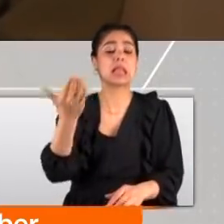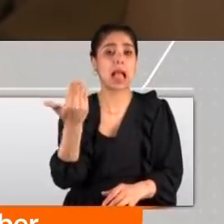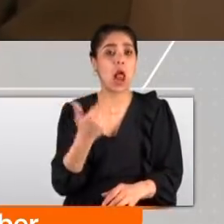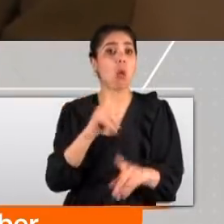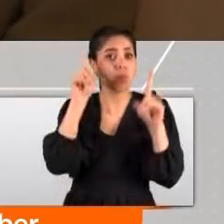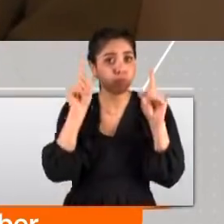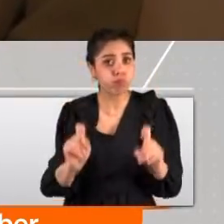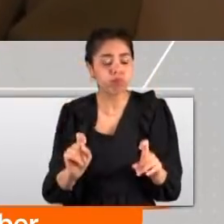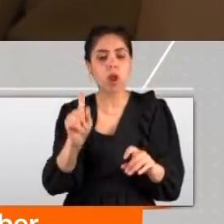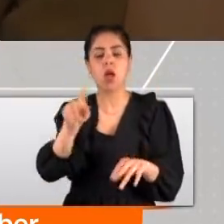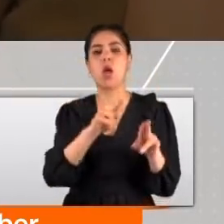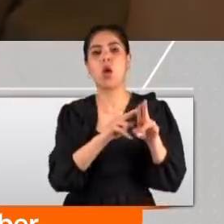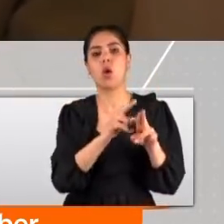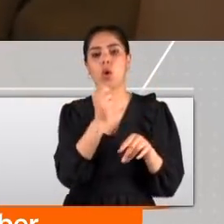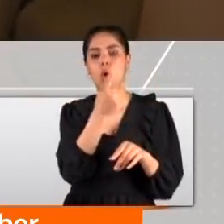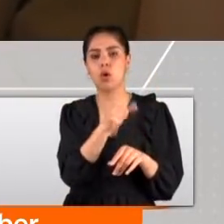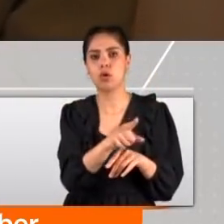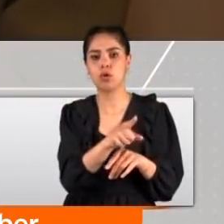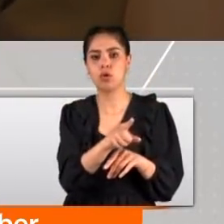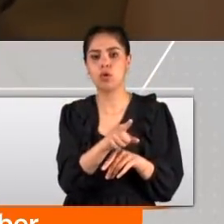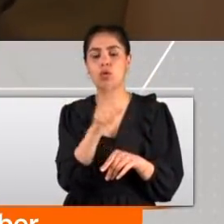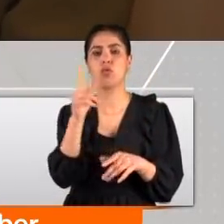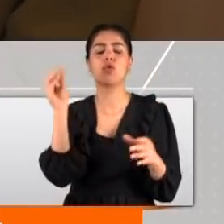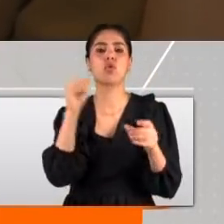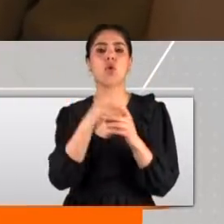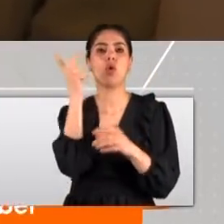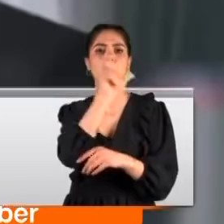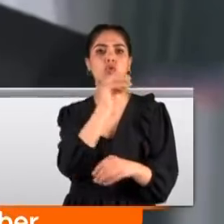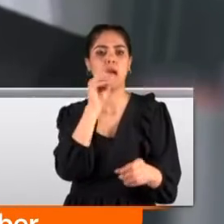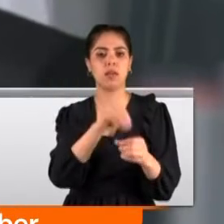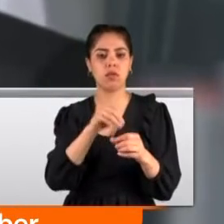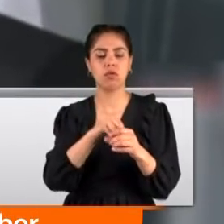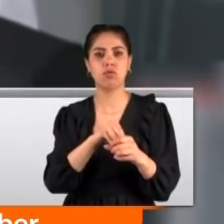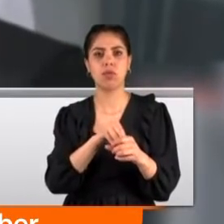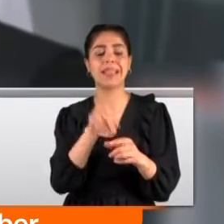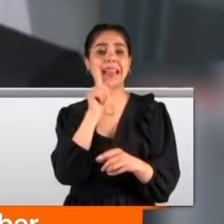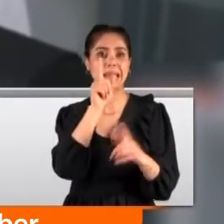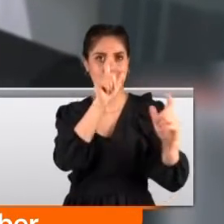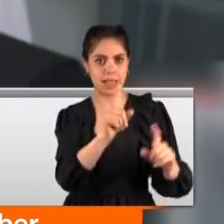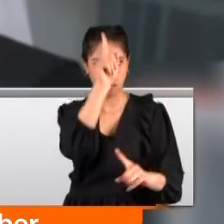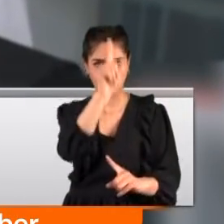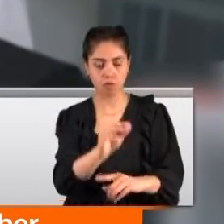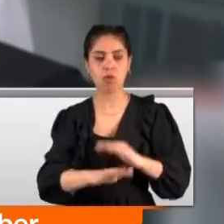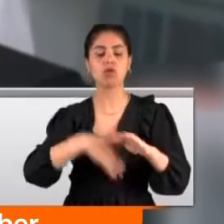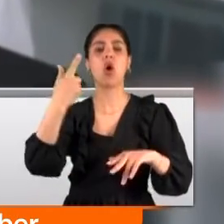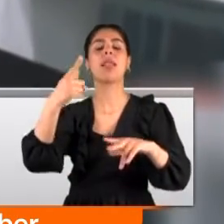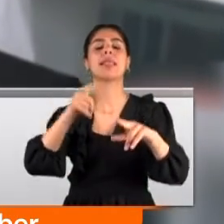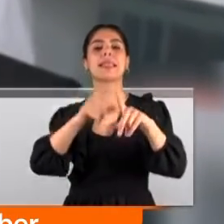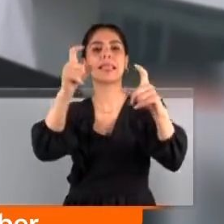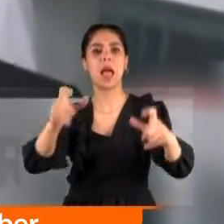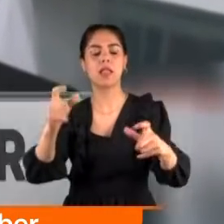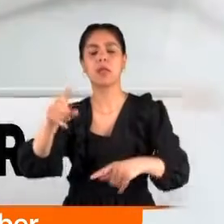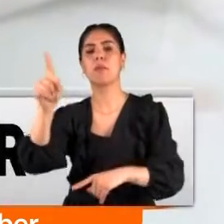Çocuklarda Covid PCR pozitifliği bulunmuş. Diğer iki olgu da son 3 ay içerisinde Covid geçirmiş. Önce İngiltere, ardından Danimarka,